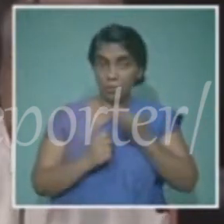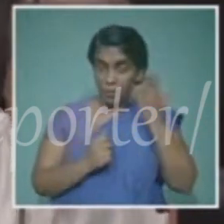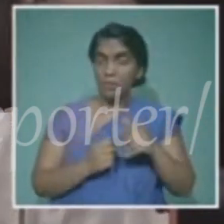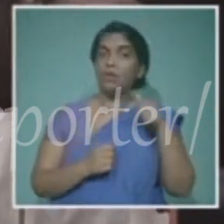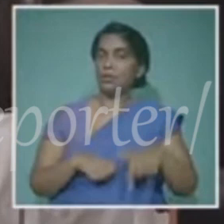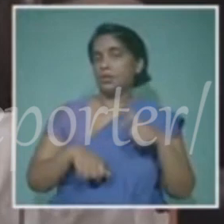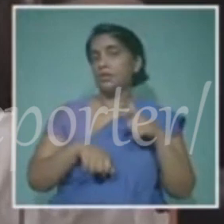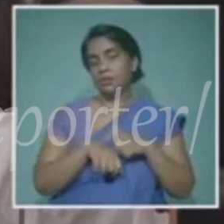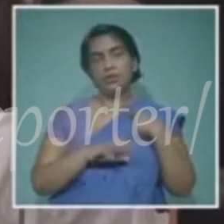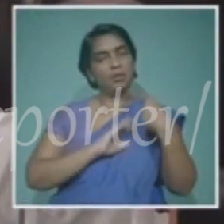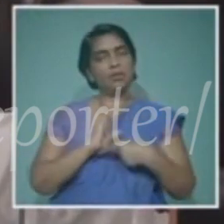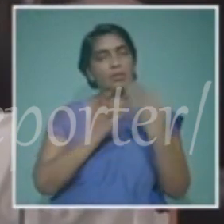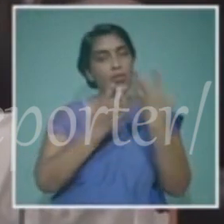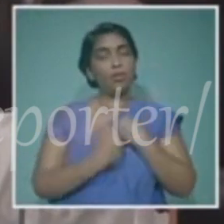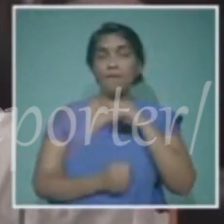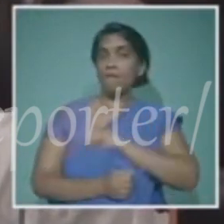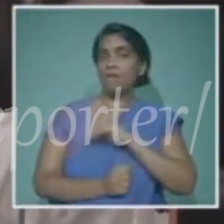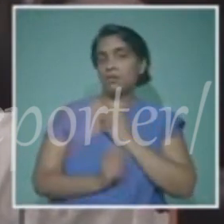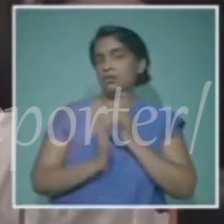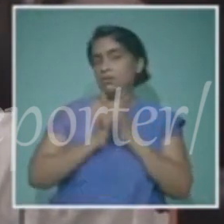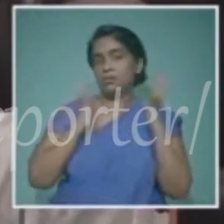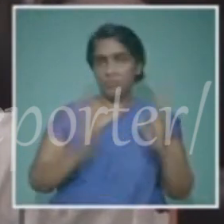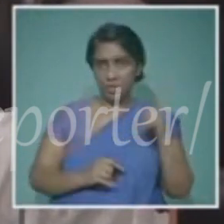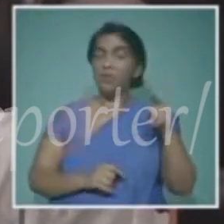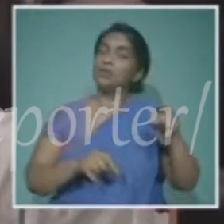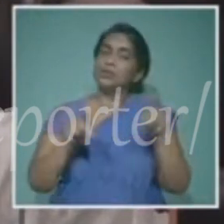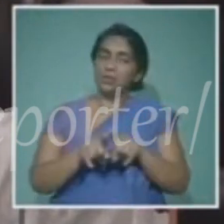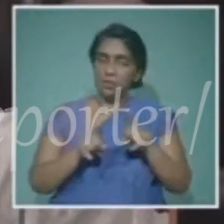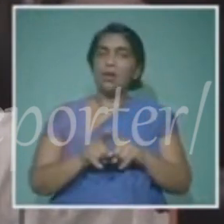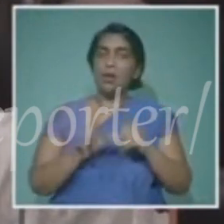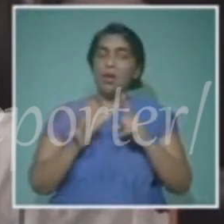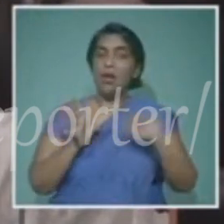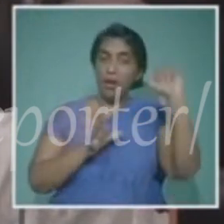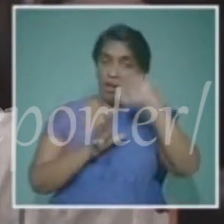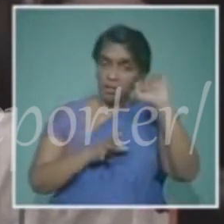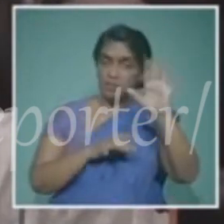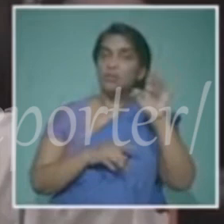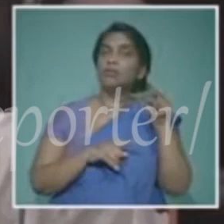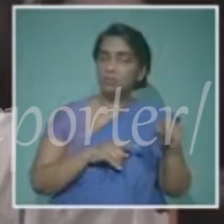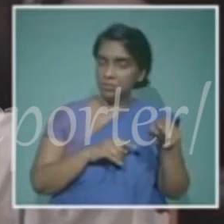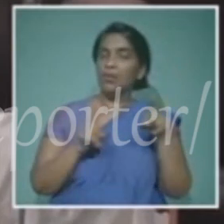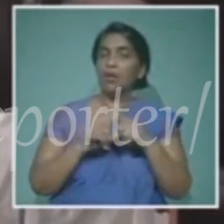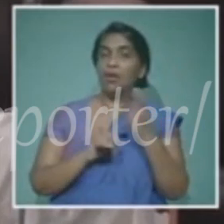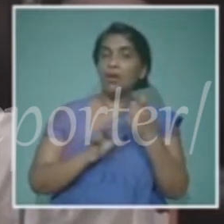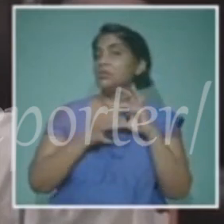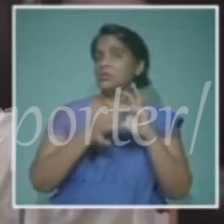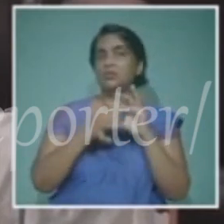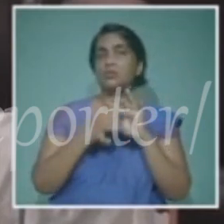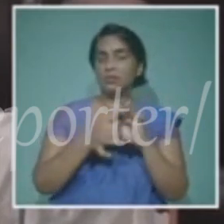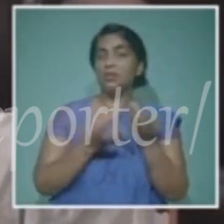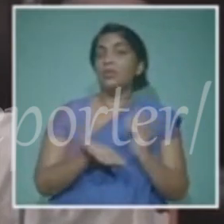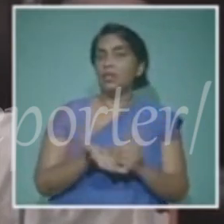මේ අවස්ථාවේ රටට ලැබෙන වාසිය අතිවිශාලයි. ඒ වගේම අග්‍රණික ආසියාව සමග අපේ ආර්ථික සම්බන්ධතා